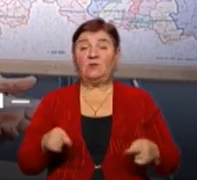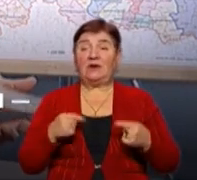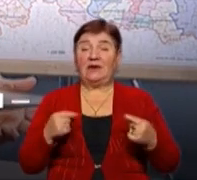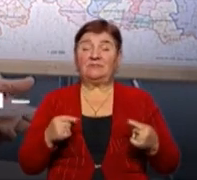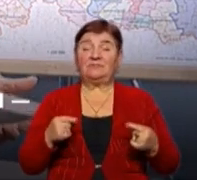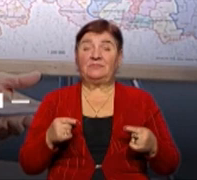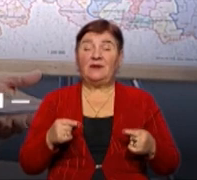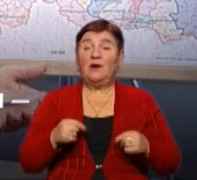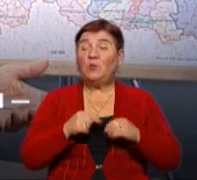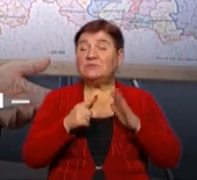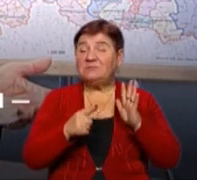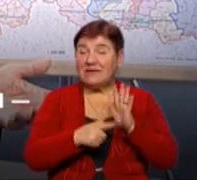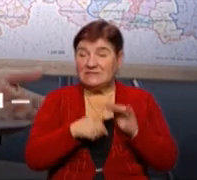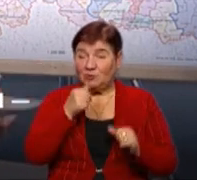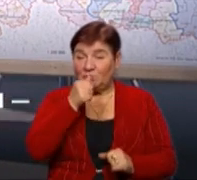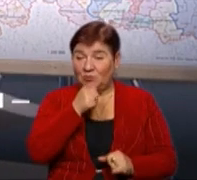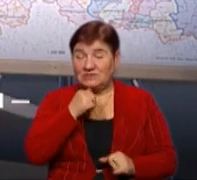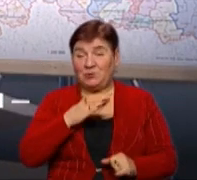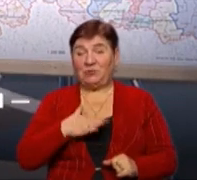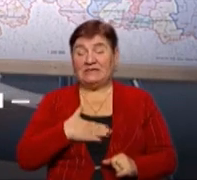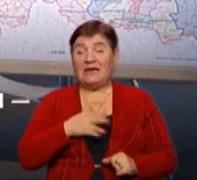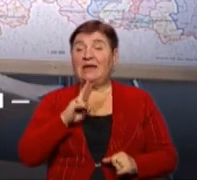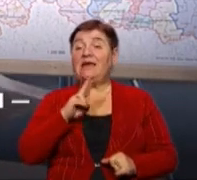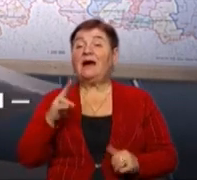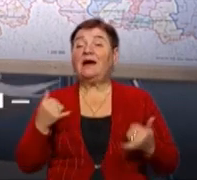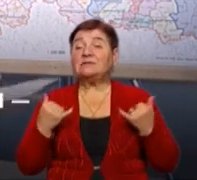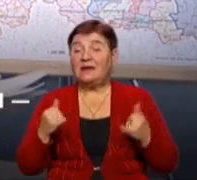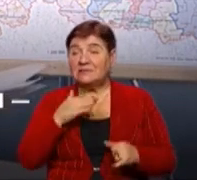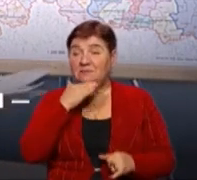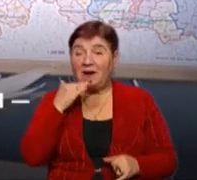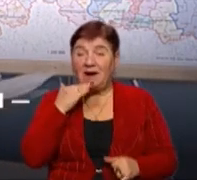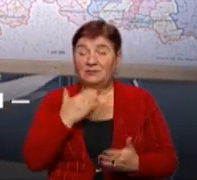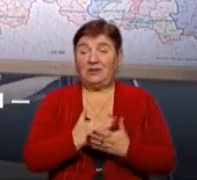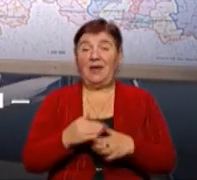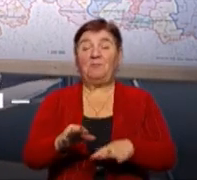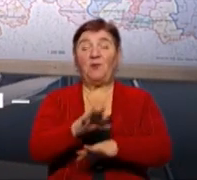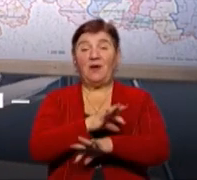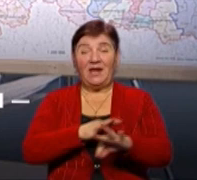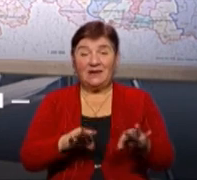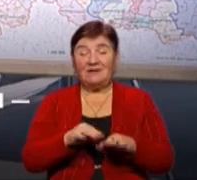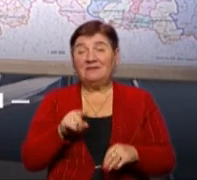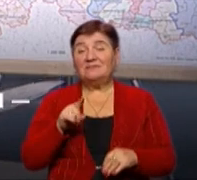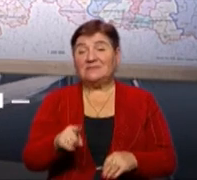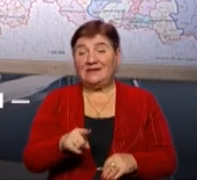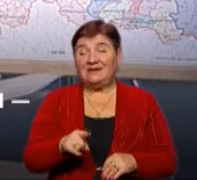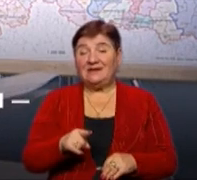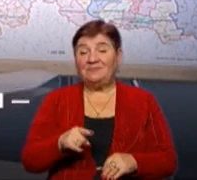у 2017 році у нас, і яка зараз багато має проєктів, і саме в цій сфері,